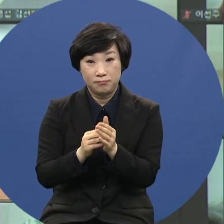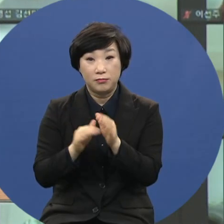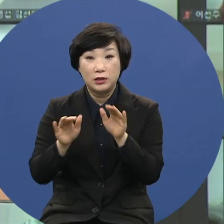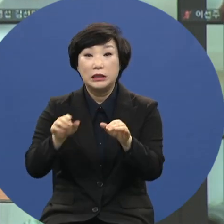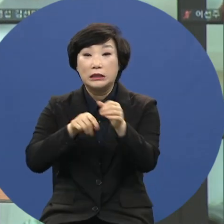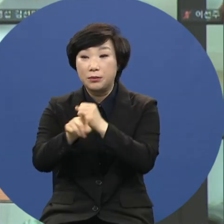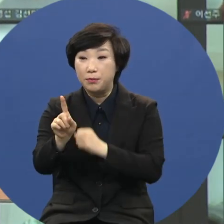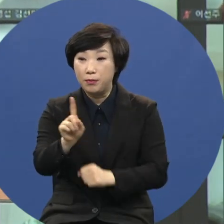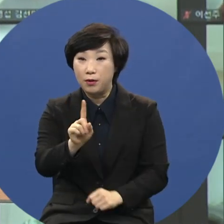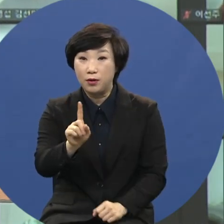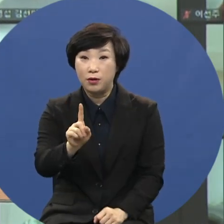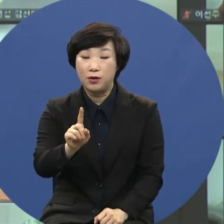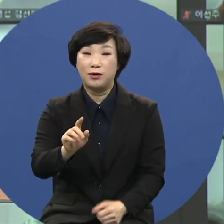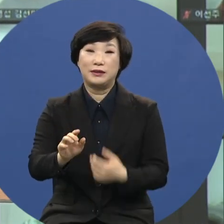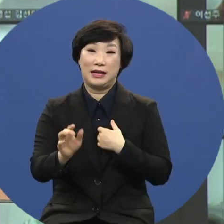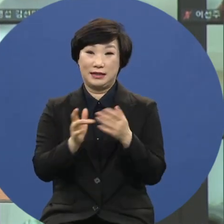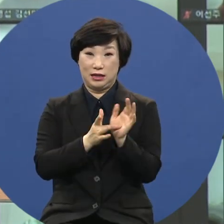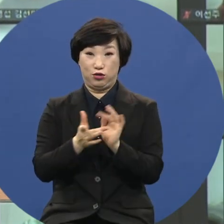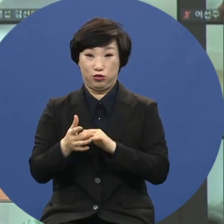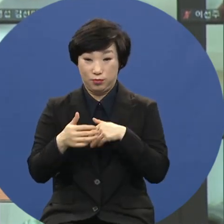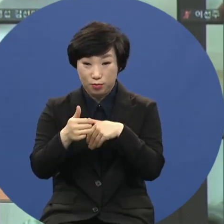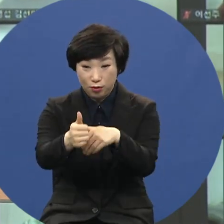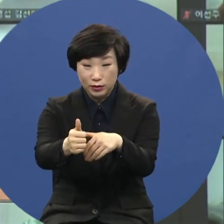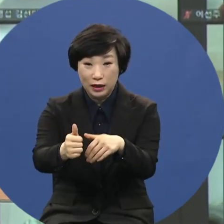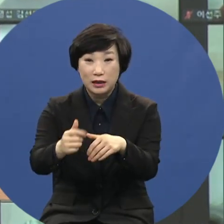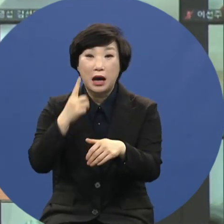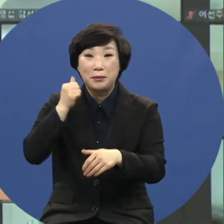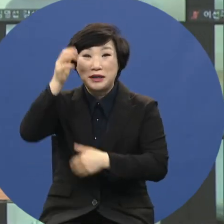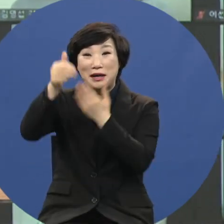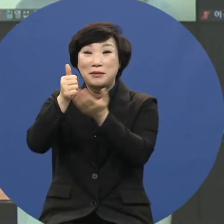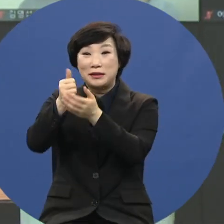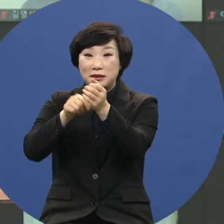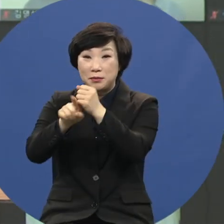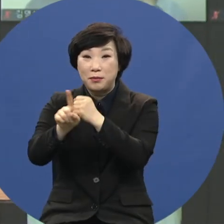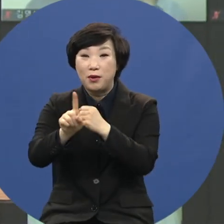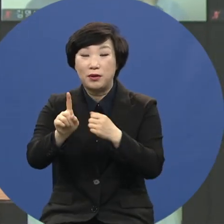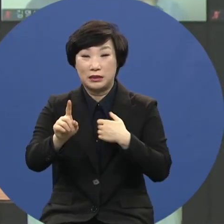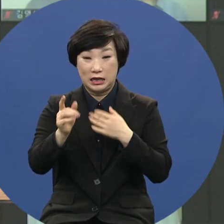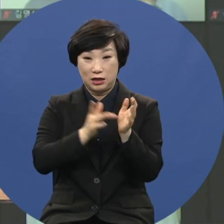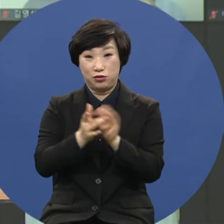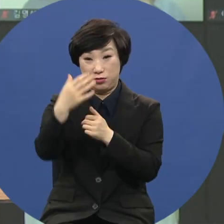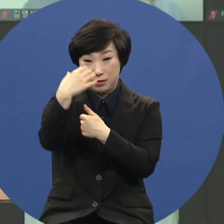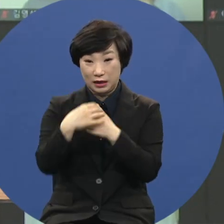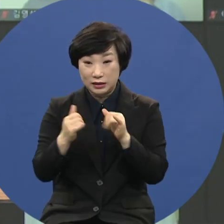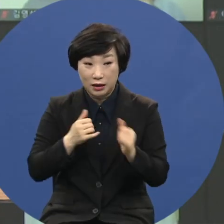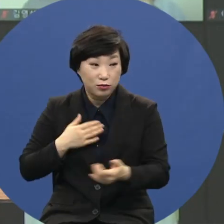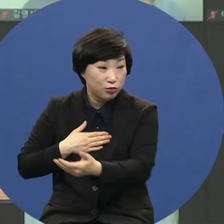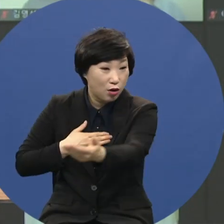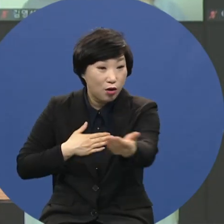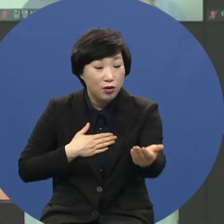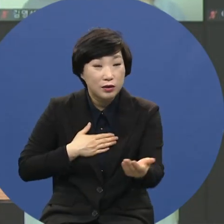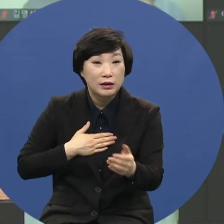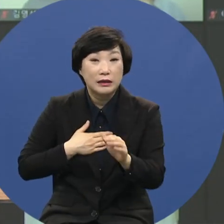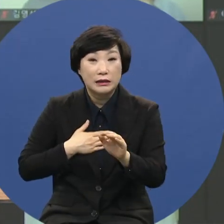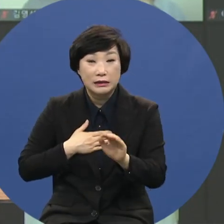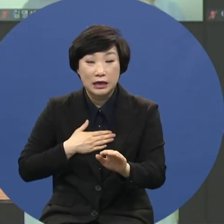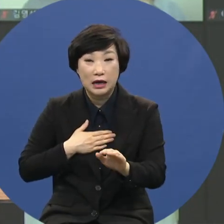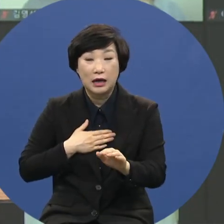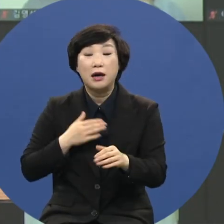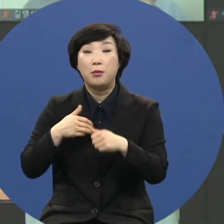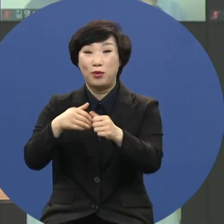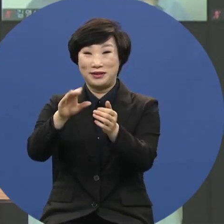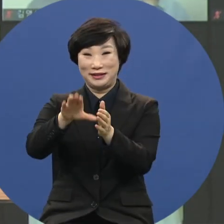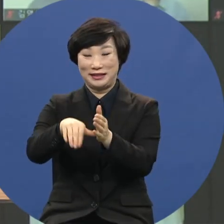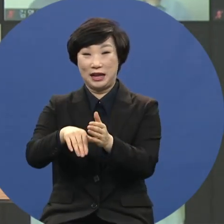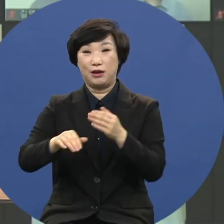뜻이 뭐냐? 나를 보내신 이의 뜻은 내게 주신 자 중에 보낼